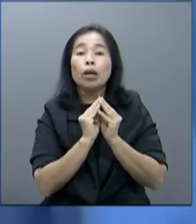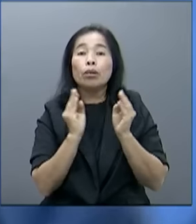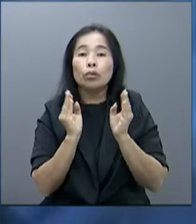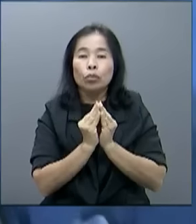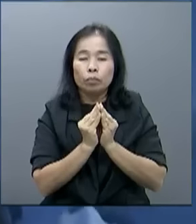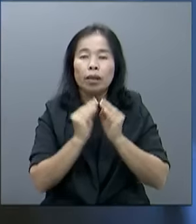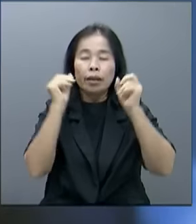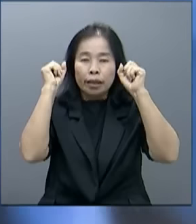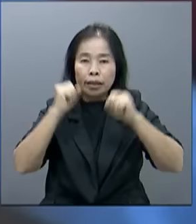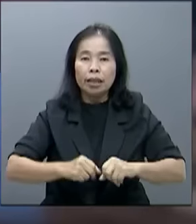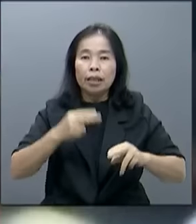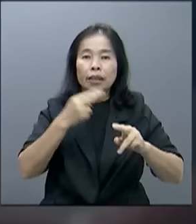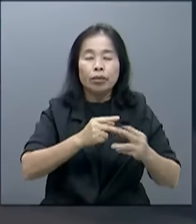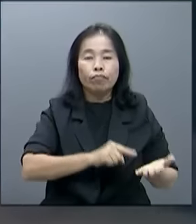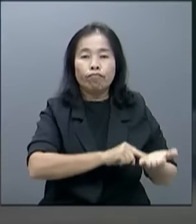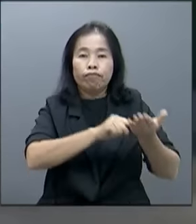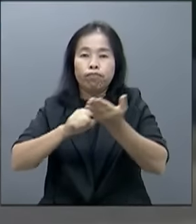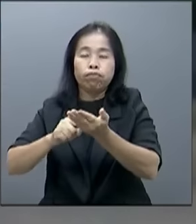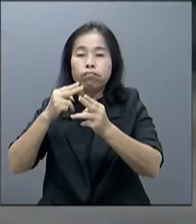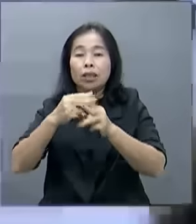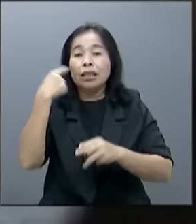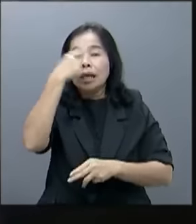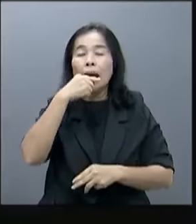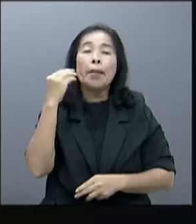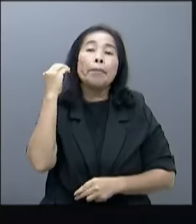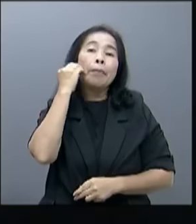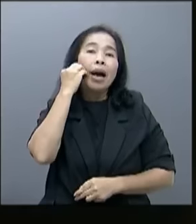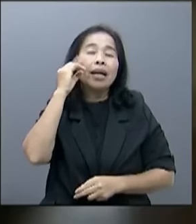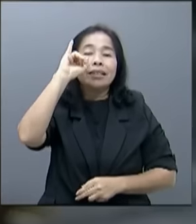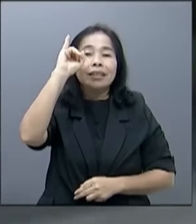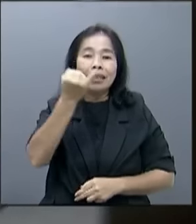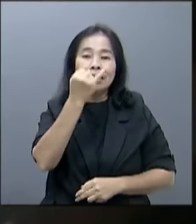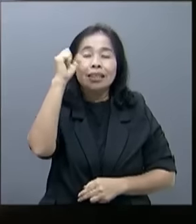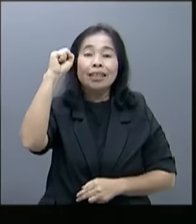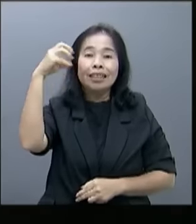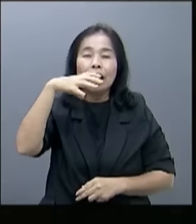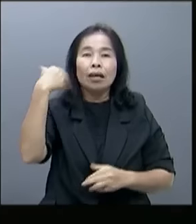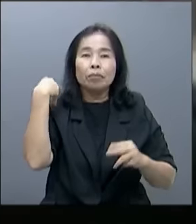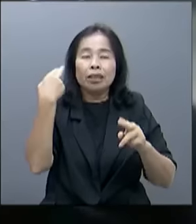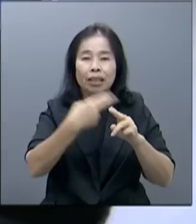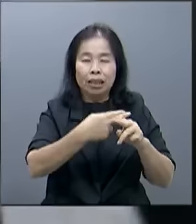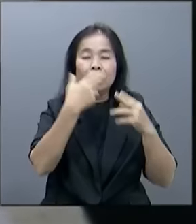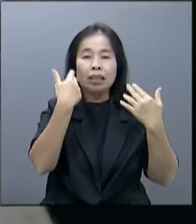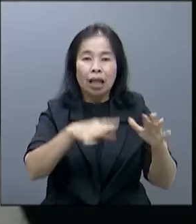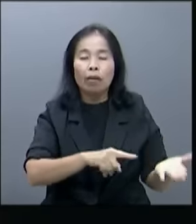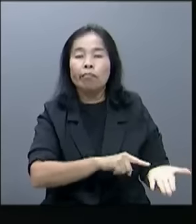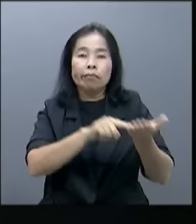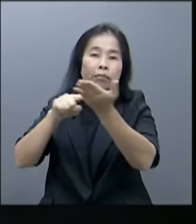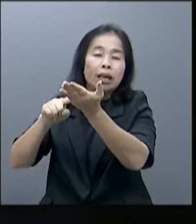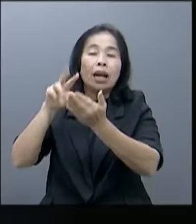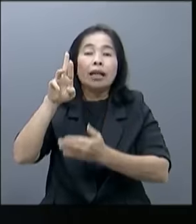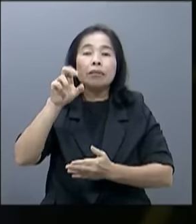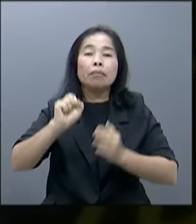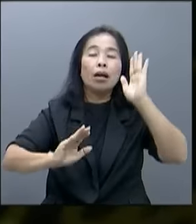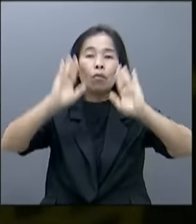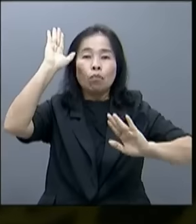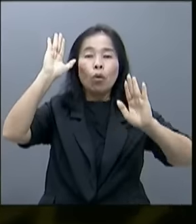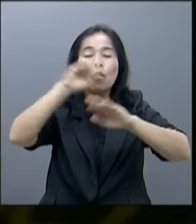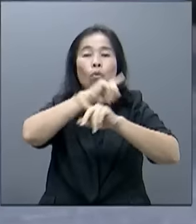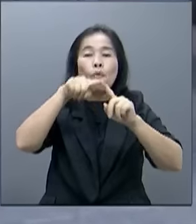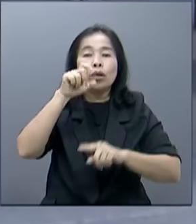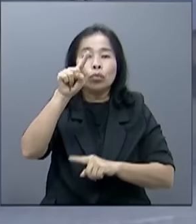ดตนายกออกมาเมื่อค่ำวานนี้ที่บ้านจันทร์สองล่าก็เคาะชื่อออกมาแล้วเพื่อจะเสนอให้สภาโหวตในวันศุกร์ค่ะ